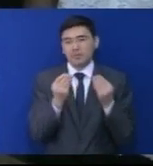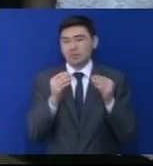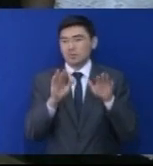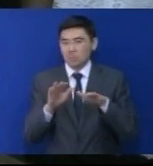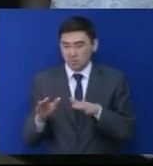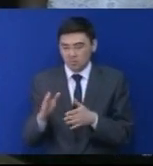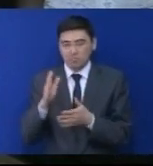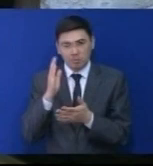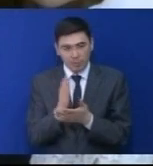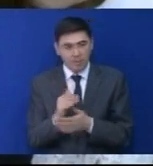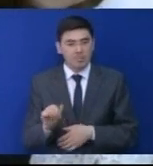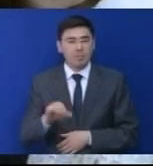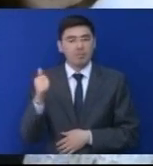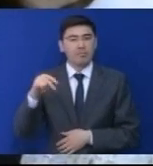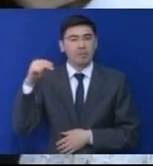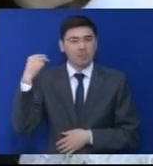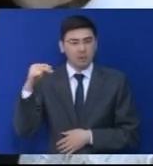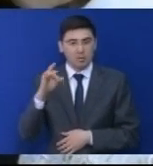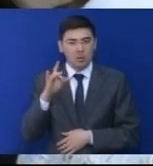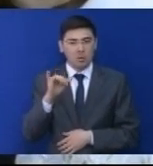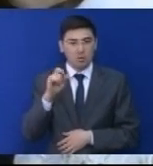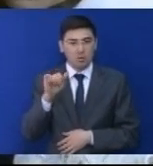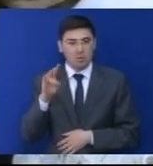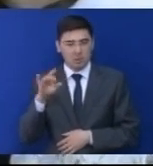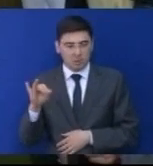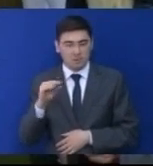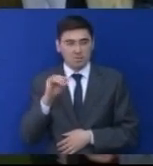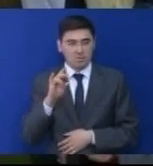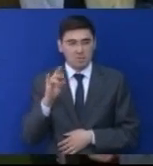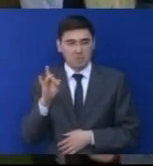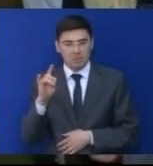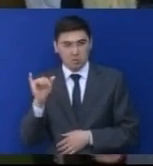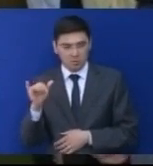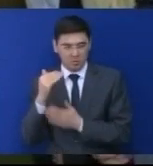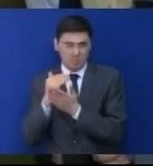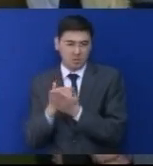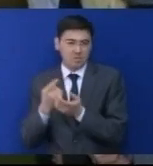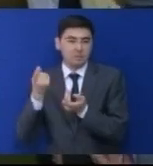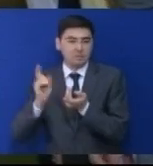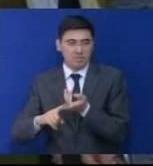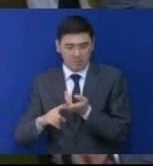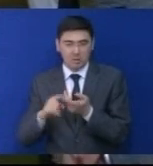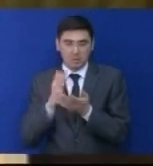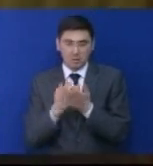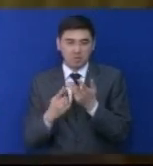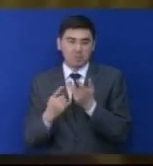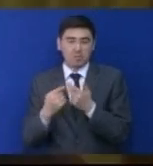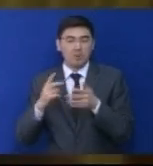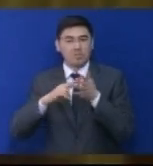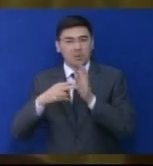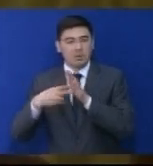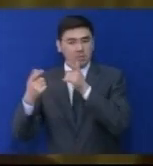алады. Тұңғыш президент елбасының рухани жаңғыру бағдарламасы бойынша ішкі туризмді дамытуға бағытталған бірқатар жобалар жүзеге